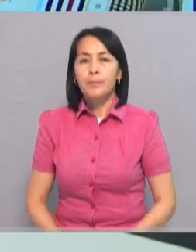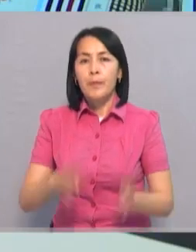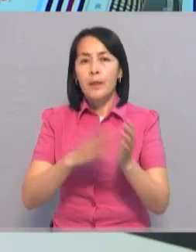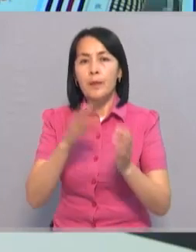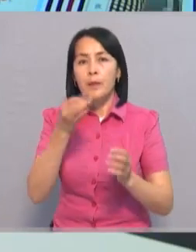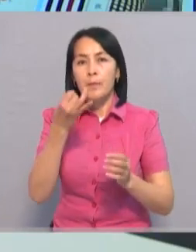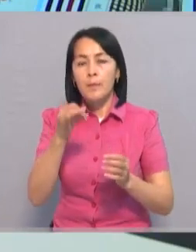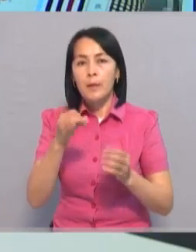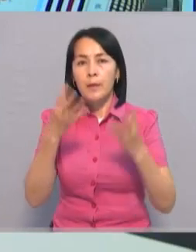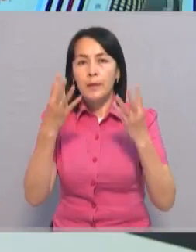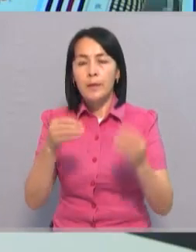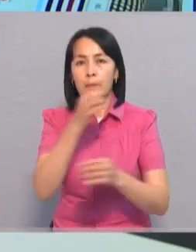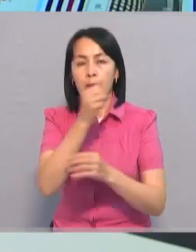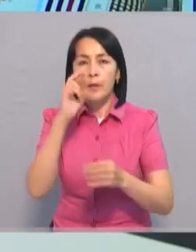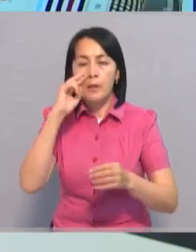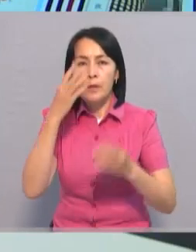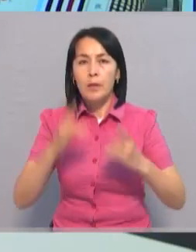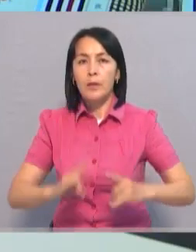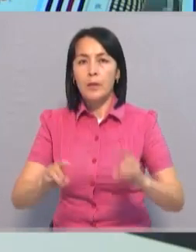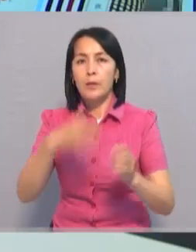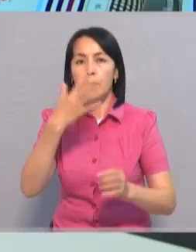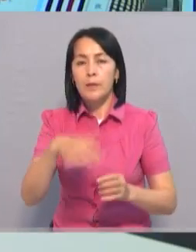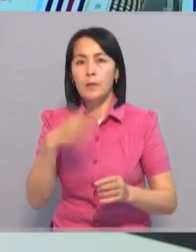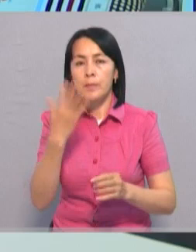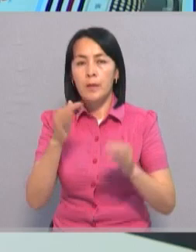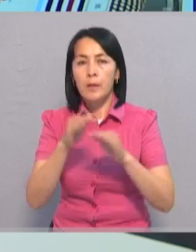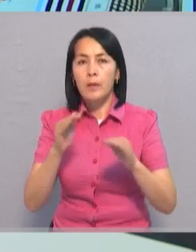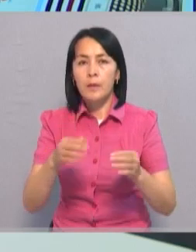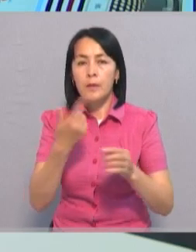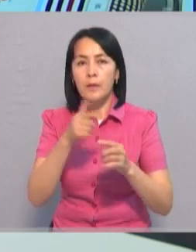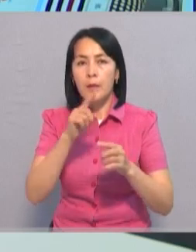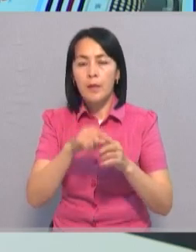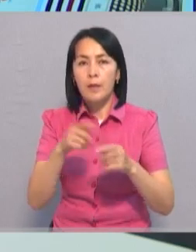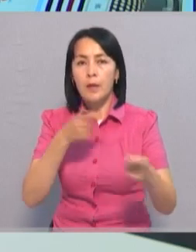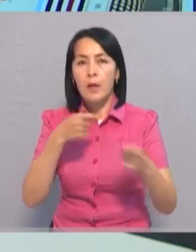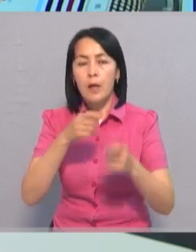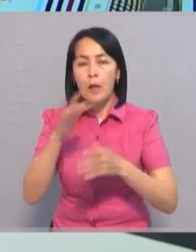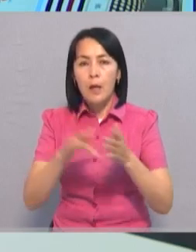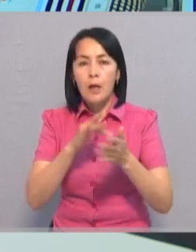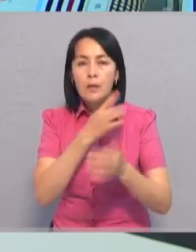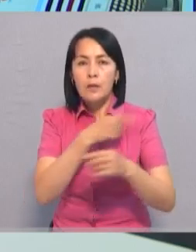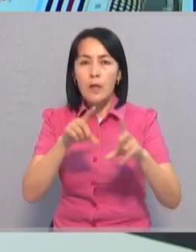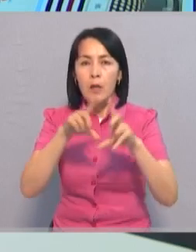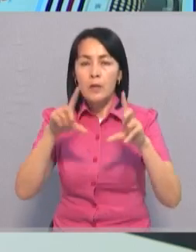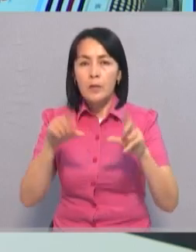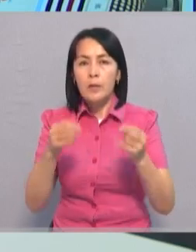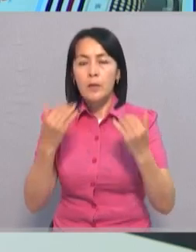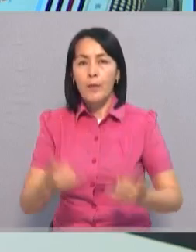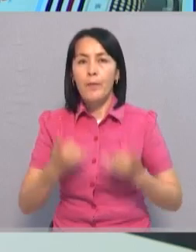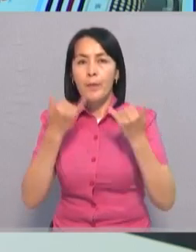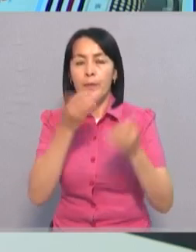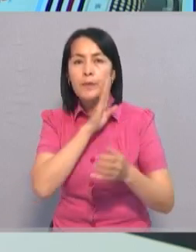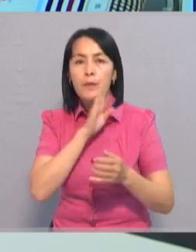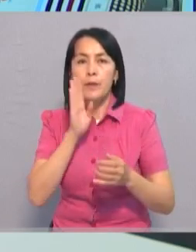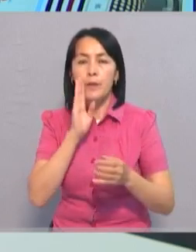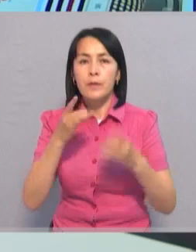9 мая, в День Победы, в Шымкенте родились 55 детей. В связи с этим администрация городского перинатального центра поздравила